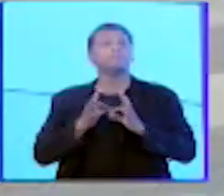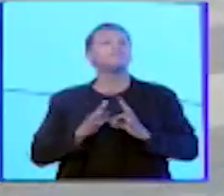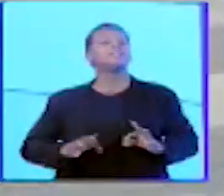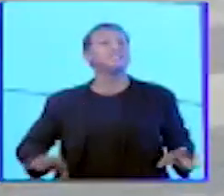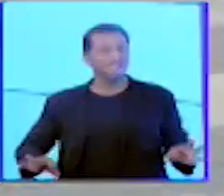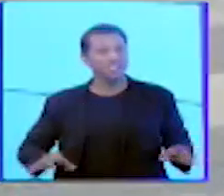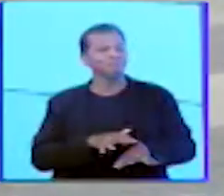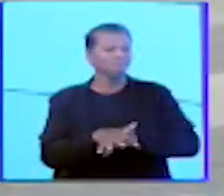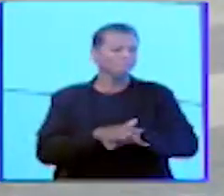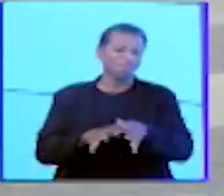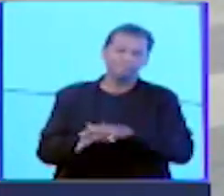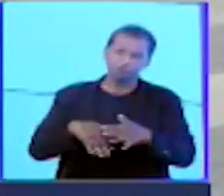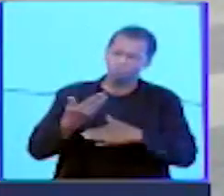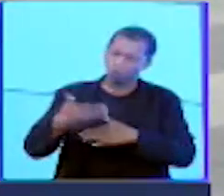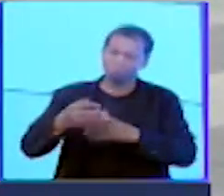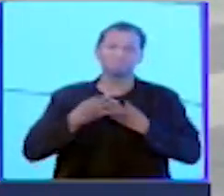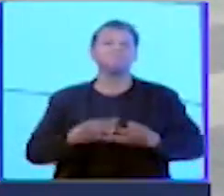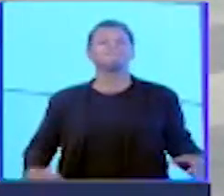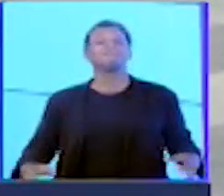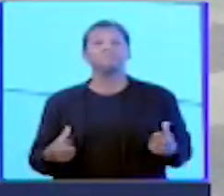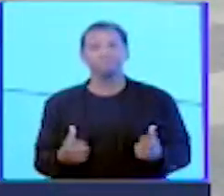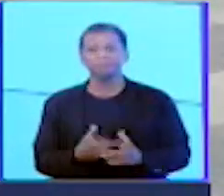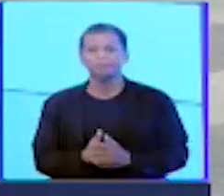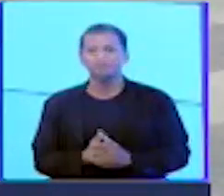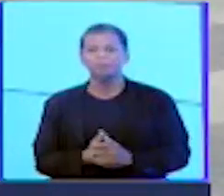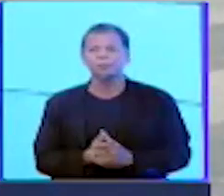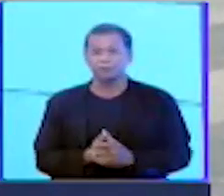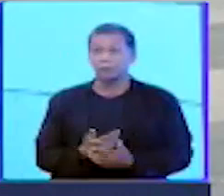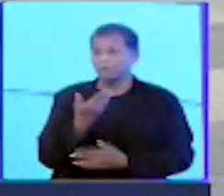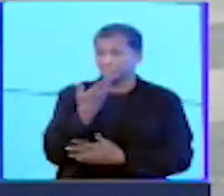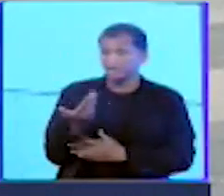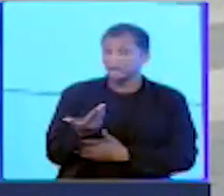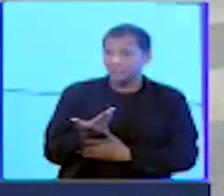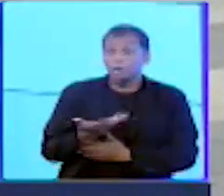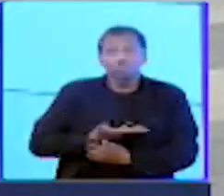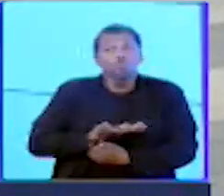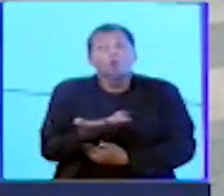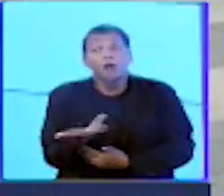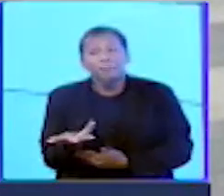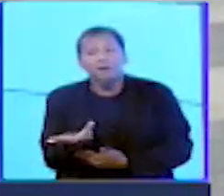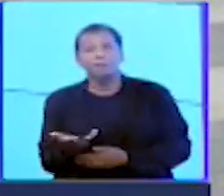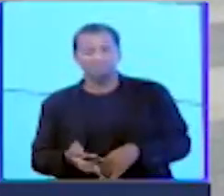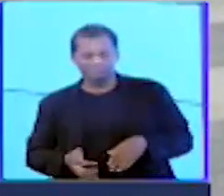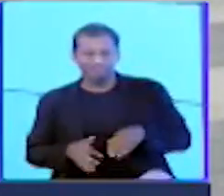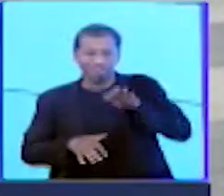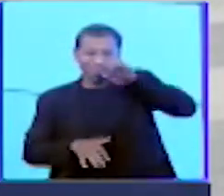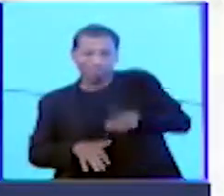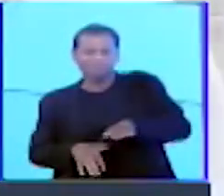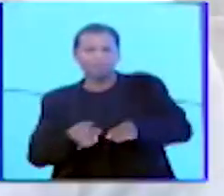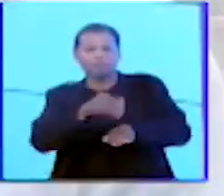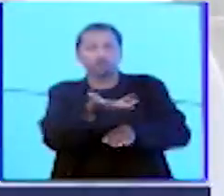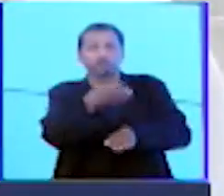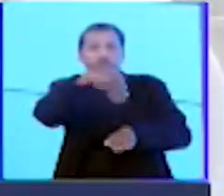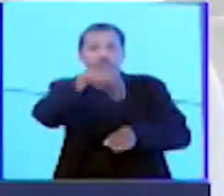ke yang biasanya yang diinjek gitu. Yang pakai pedal kayak gitu lebih bagus sih, karena jadi nggak bersentuhan langsung.